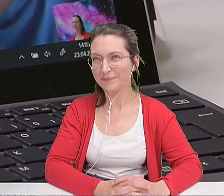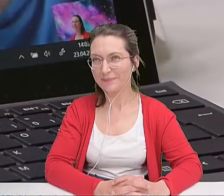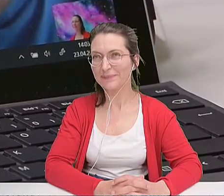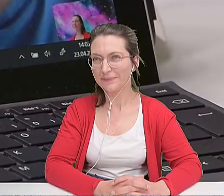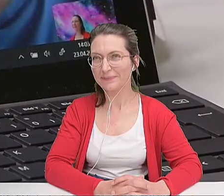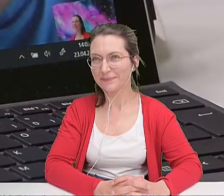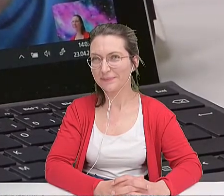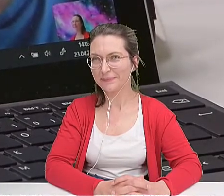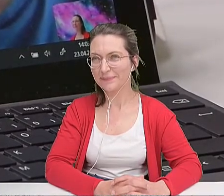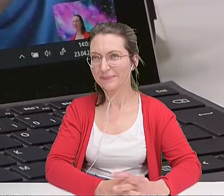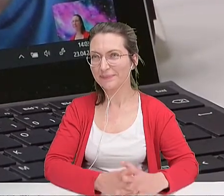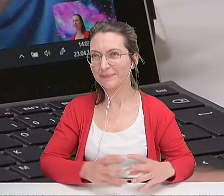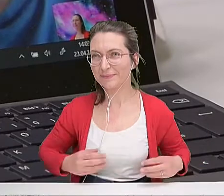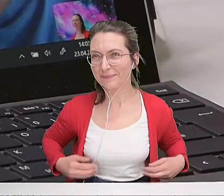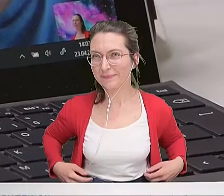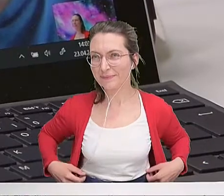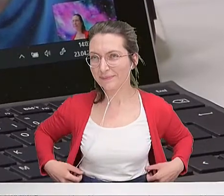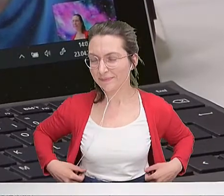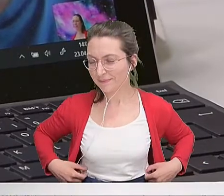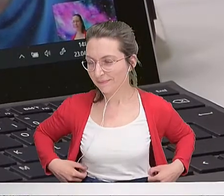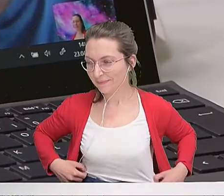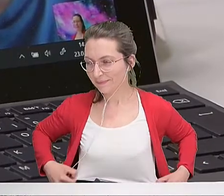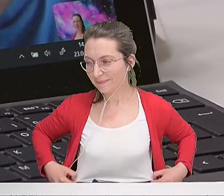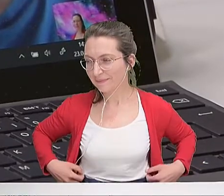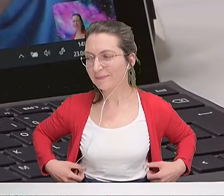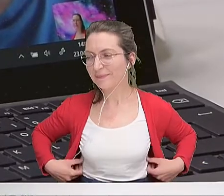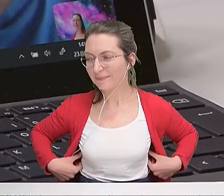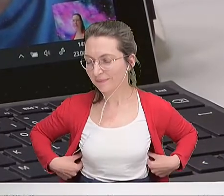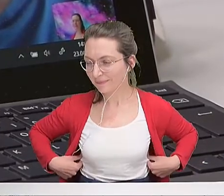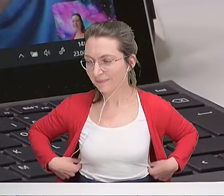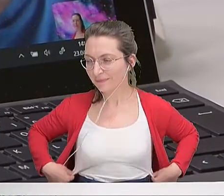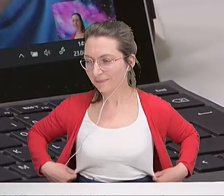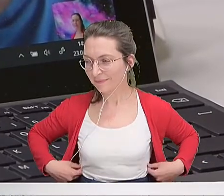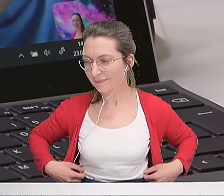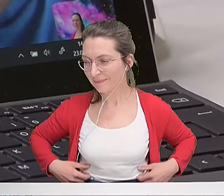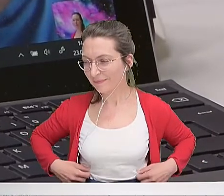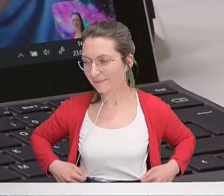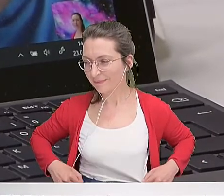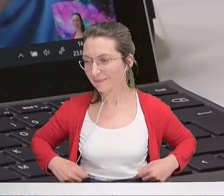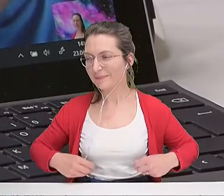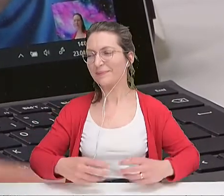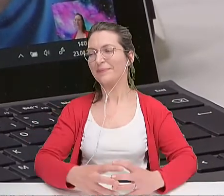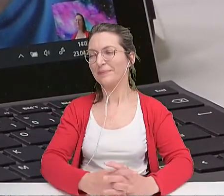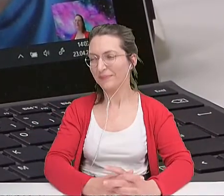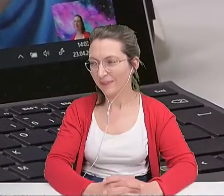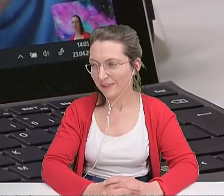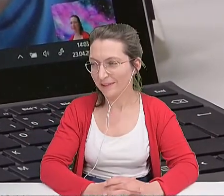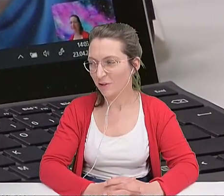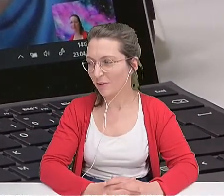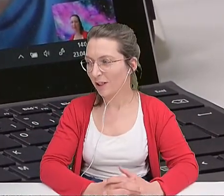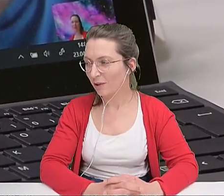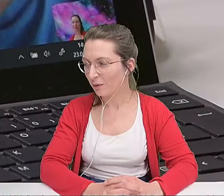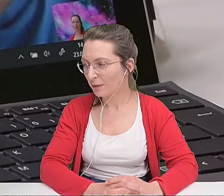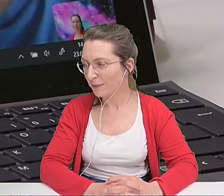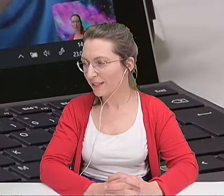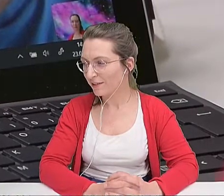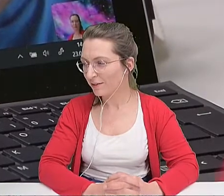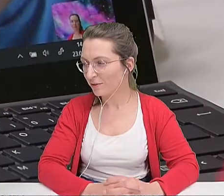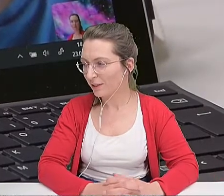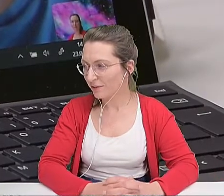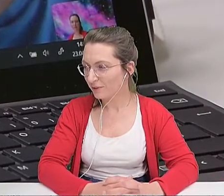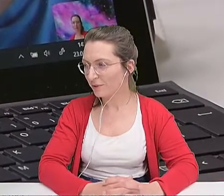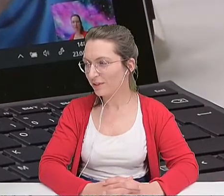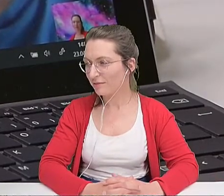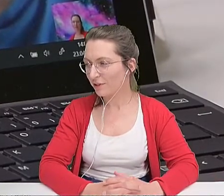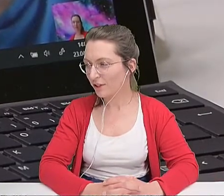unserer Aktivitäten, aber in diesen Zeiten jetzt auch mit einigen zusätzlichen Angeboten, auf die wir natürlich gleich noch zu sprechen kommen werden. Sehr schön. Robert, bei dir sieht